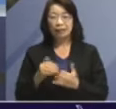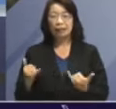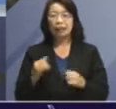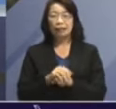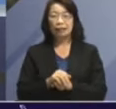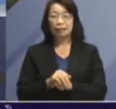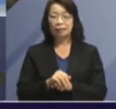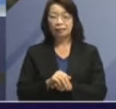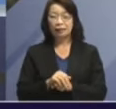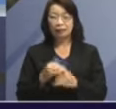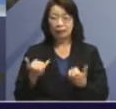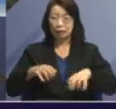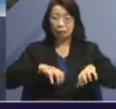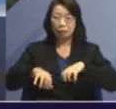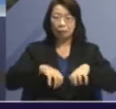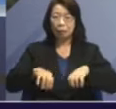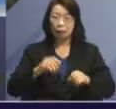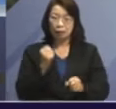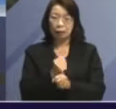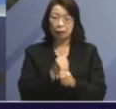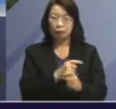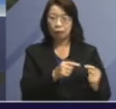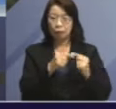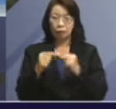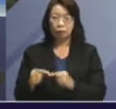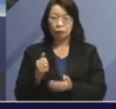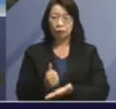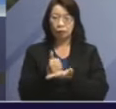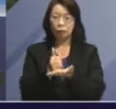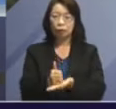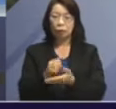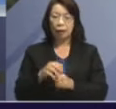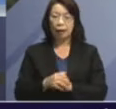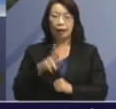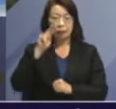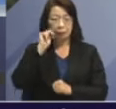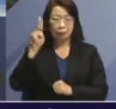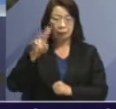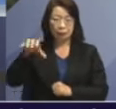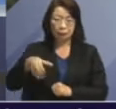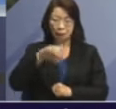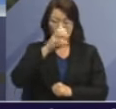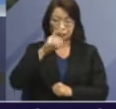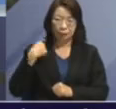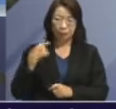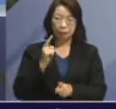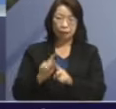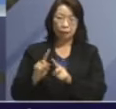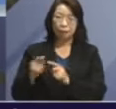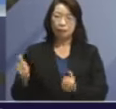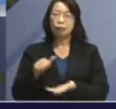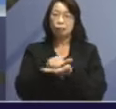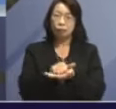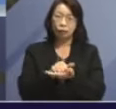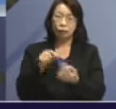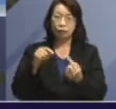ะการปฏิบัติงานในปัจจุบันนี้เขาได้มีการนำเทคโนโลยีต่างๆมาใช้เพื่อที่จะให้บริการแก่พี่น้องประชาชนอย่างสะดวกร